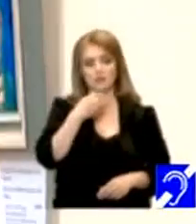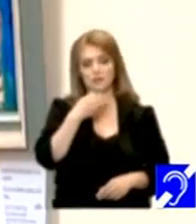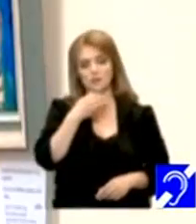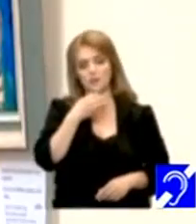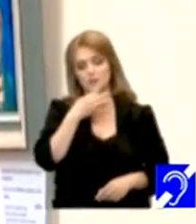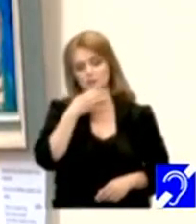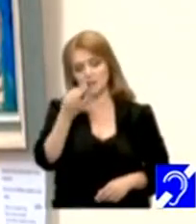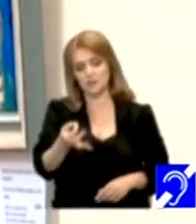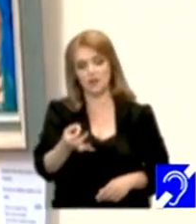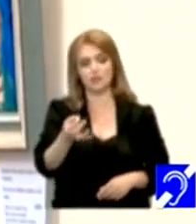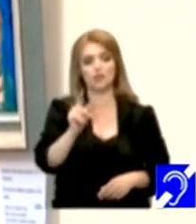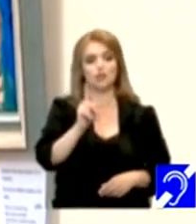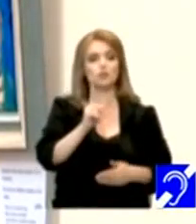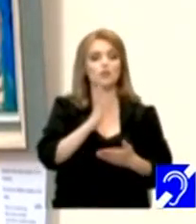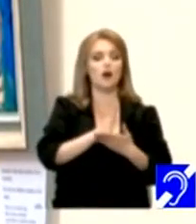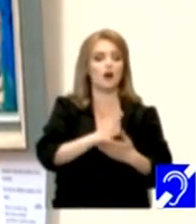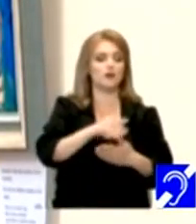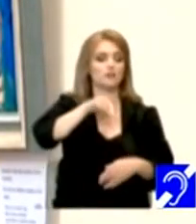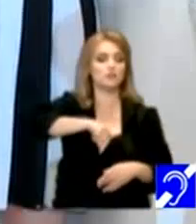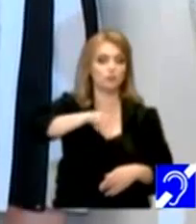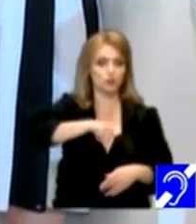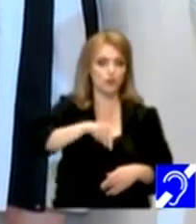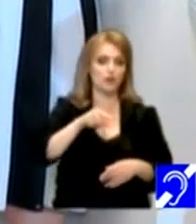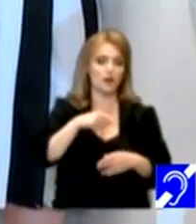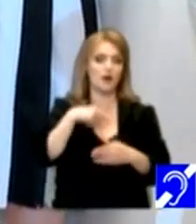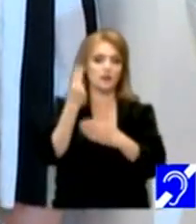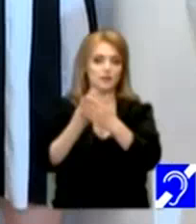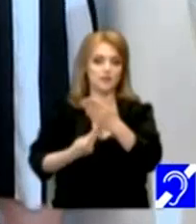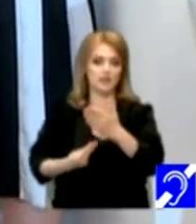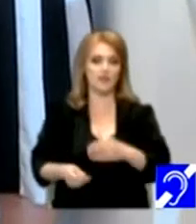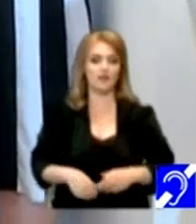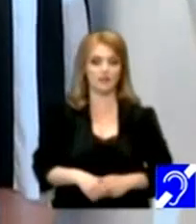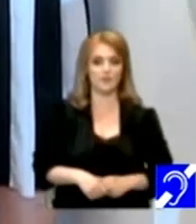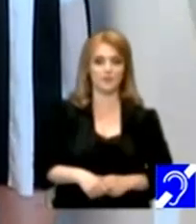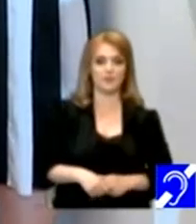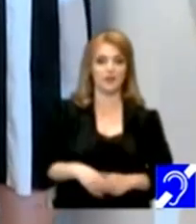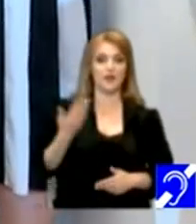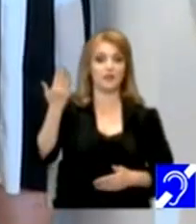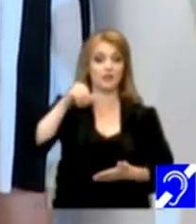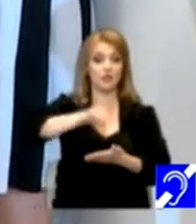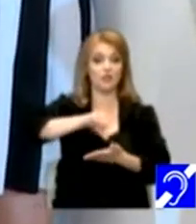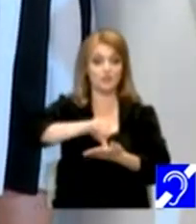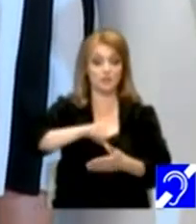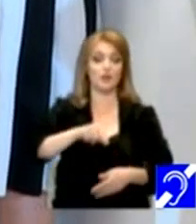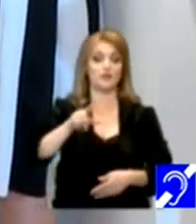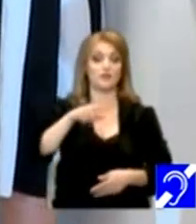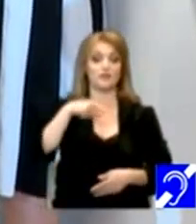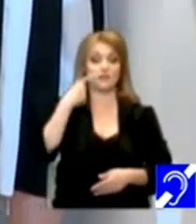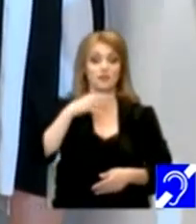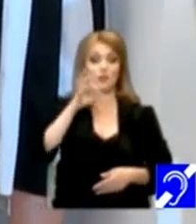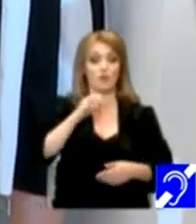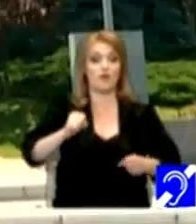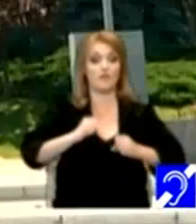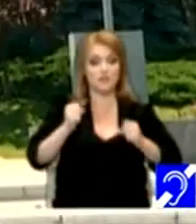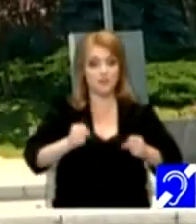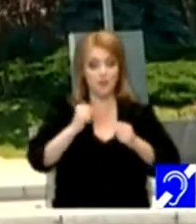ce are, în primul rând, din impulsul interior. În discursul său, ambasadorul Daniel Ioniță a vorbit și despre efortul comun pe care